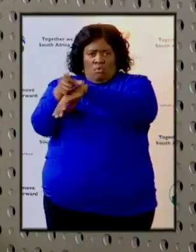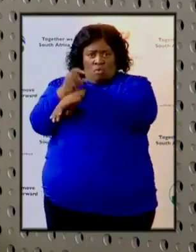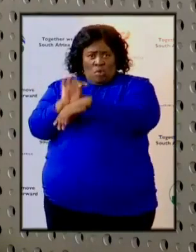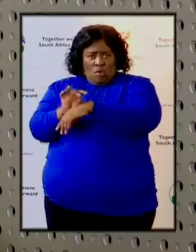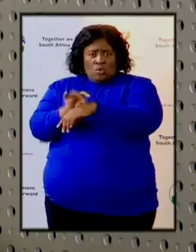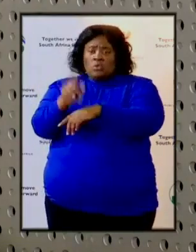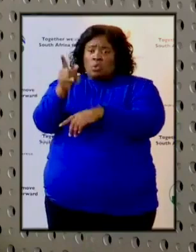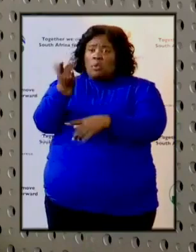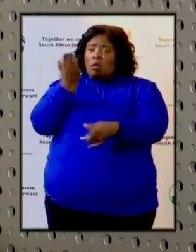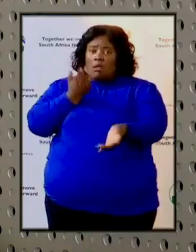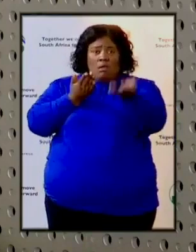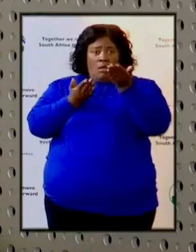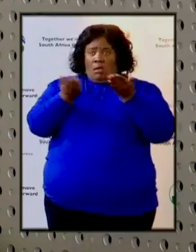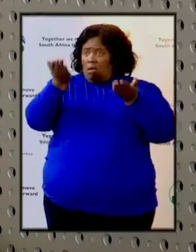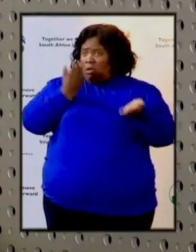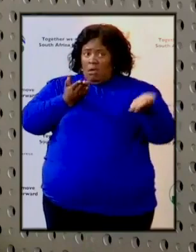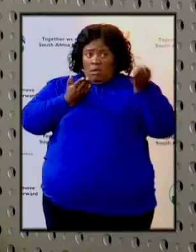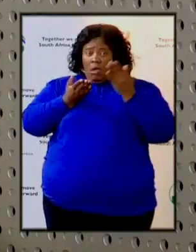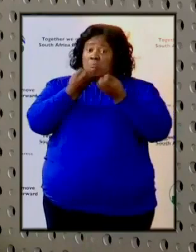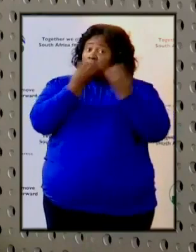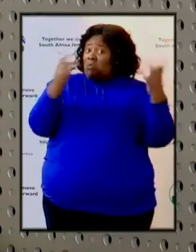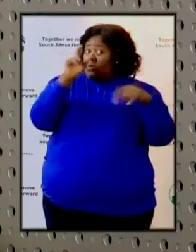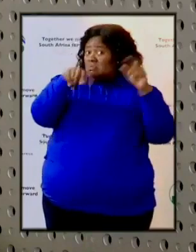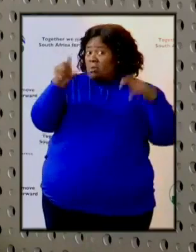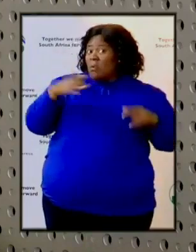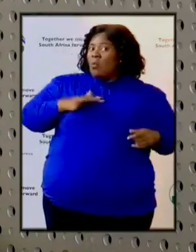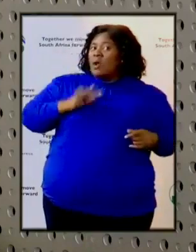kakhulu ukugijima